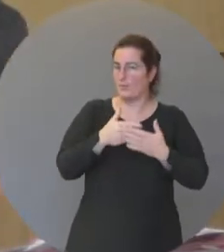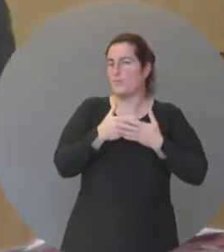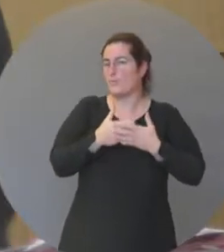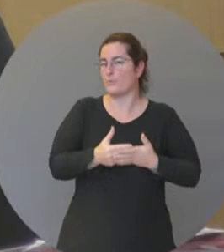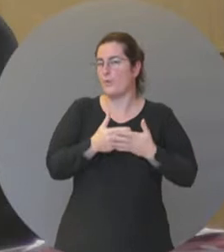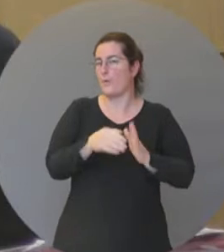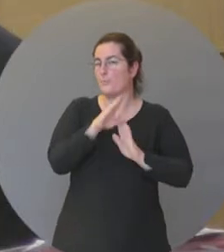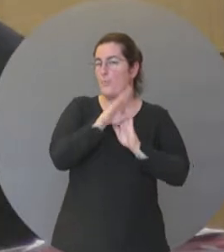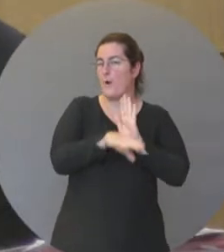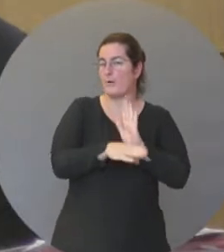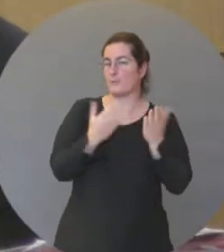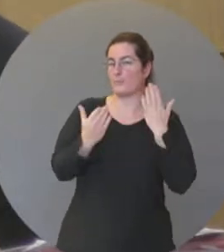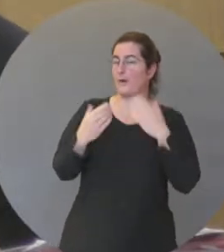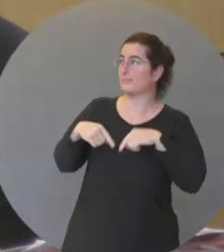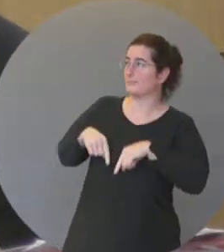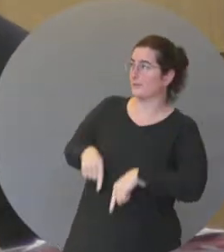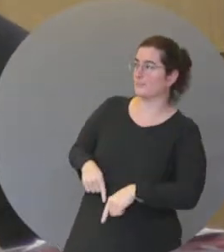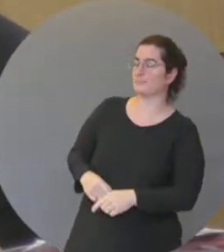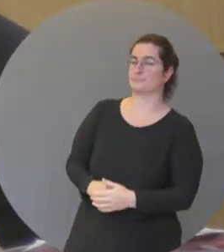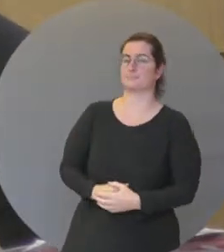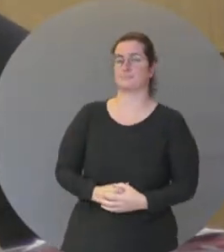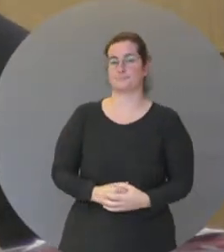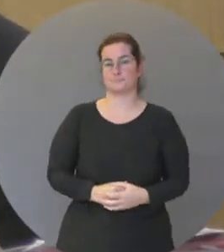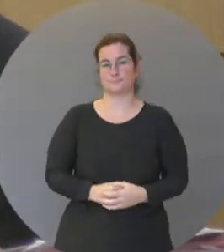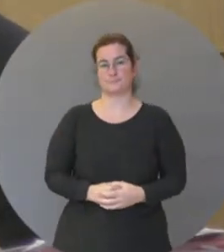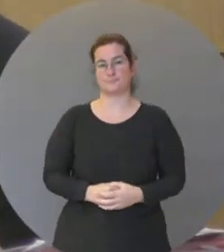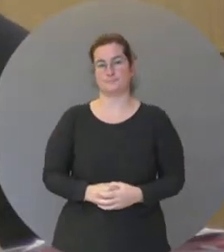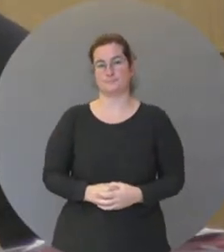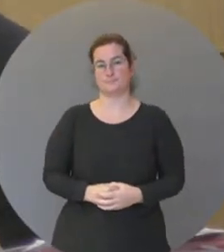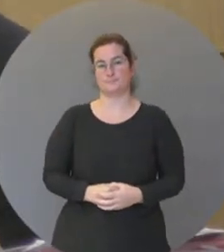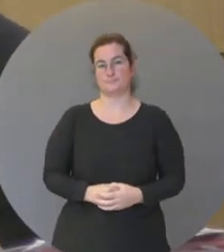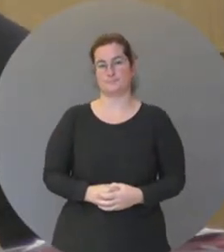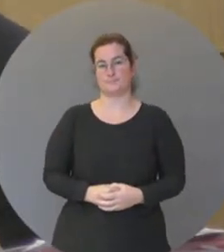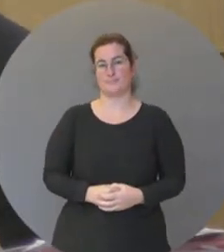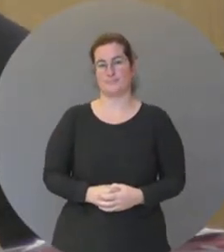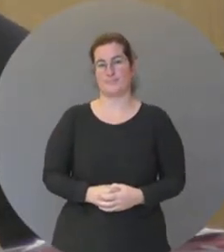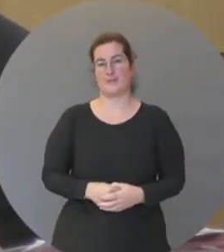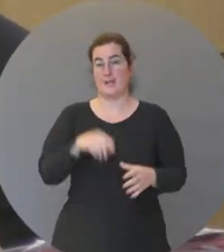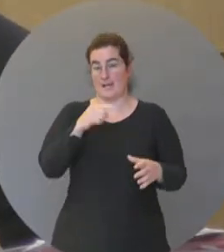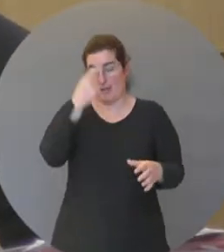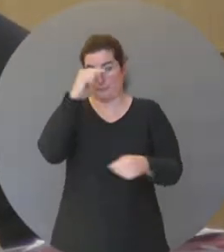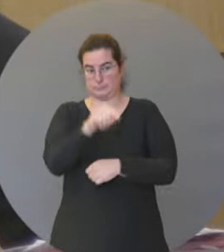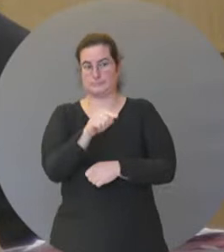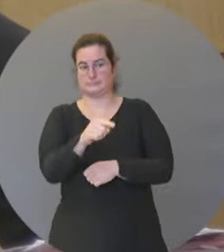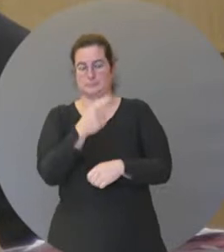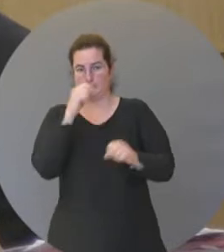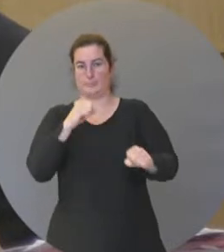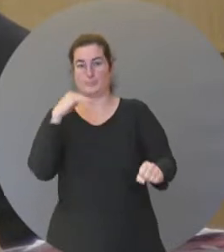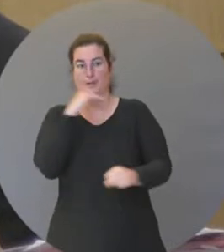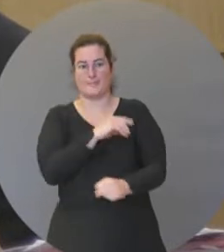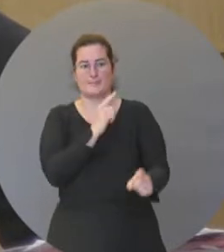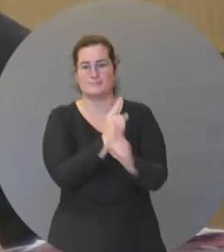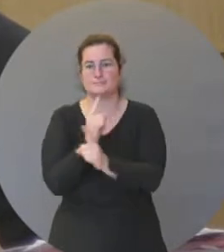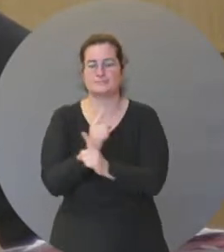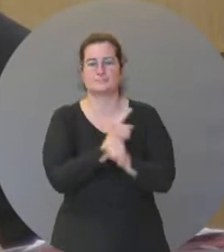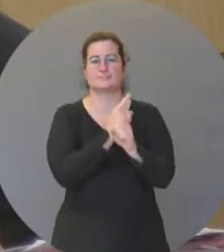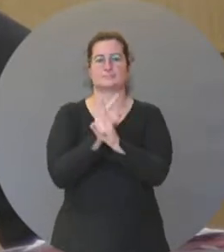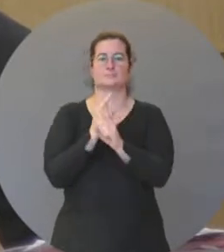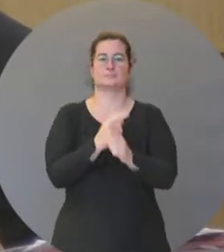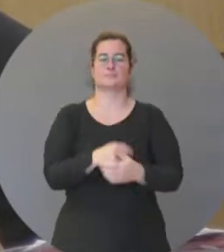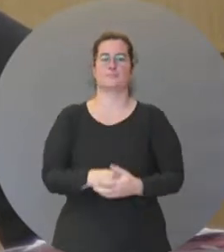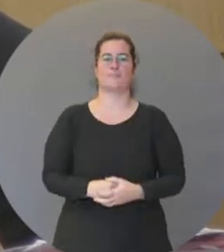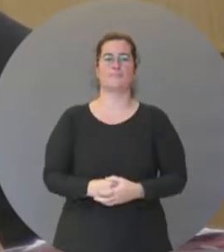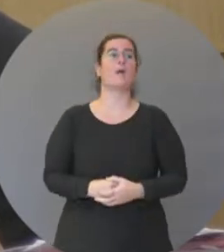dans l'intérêt des personnes auxquelles ce type de service doit intervenir revaloriser l'ensemble des